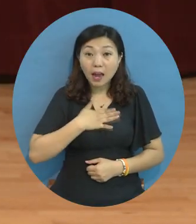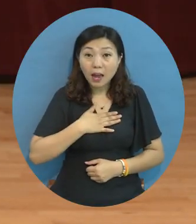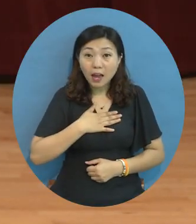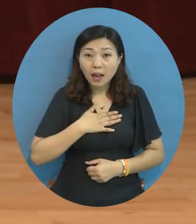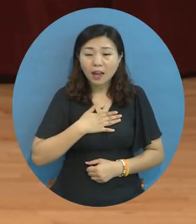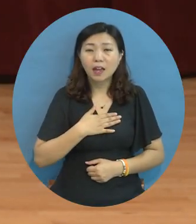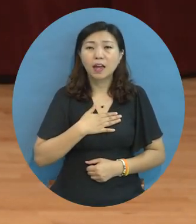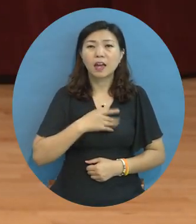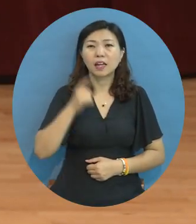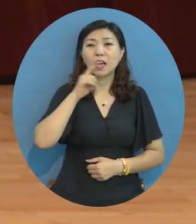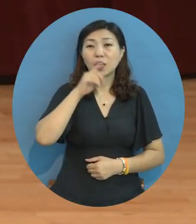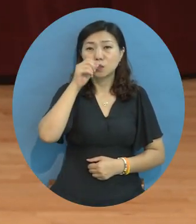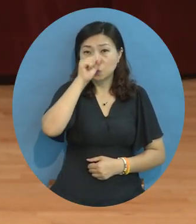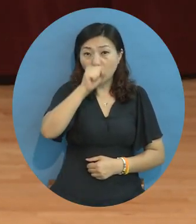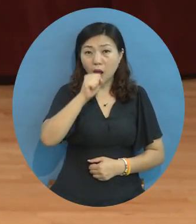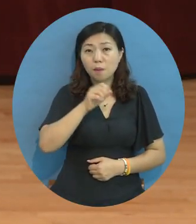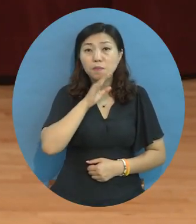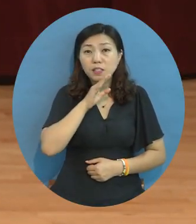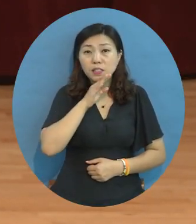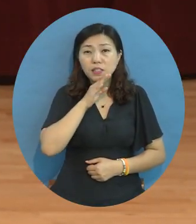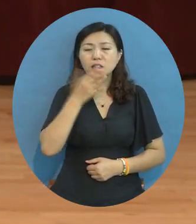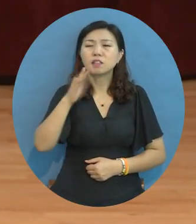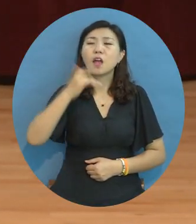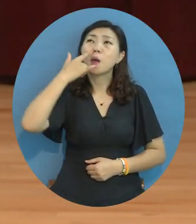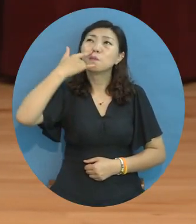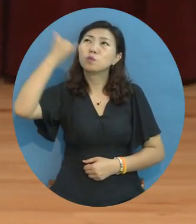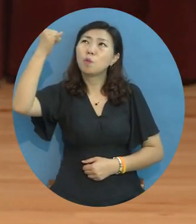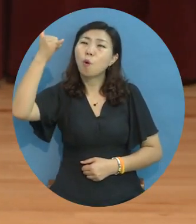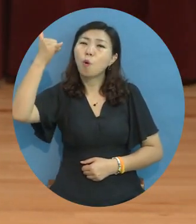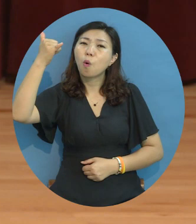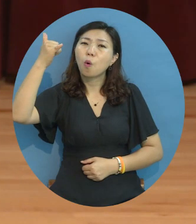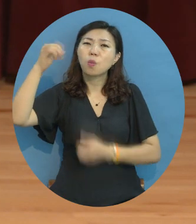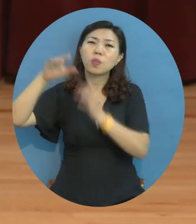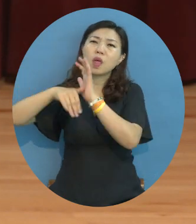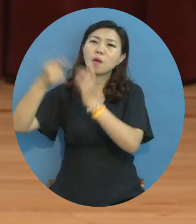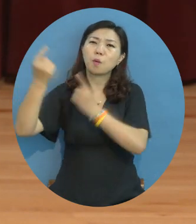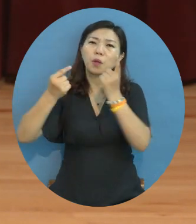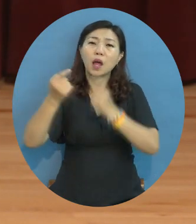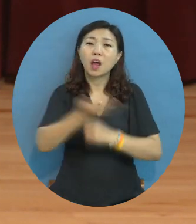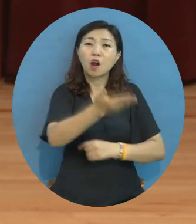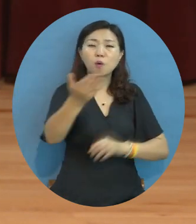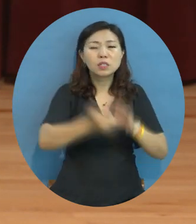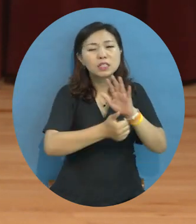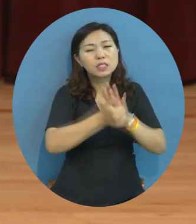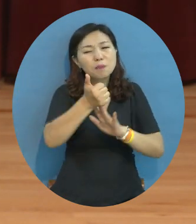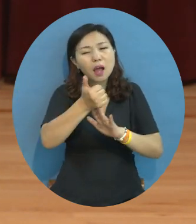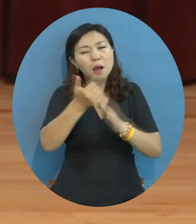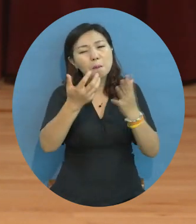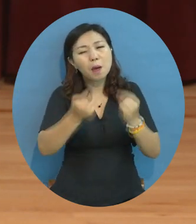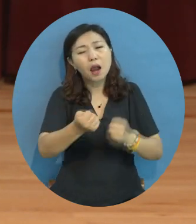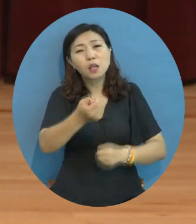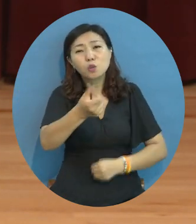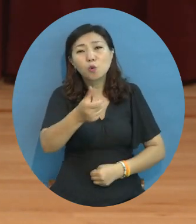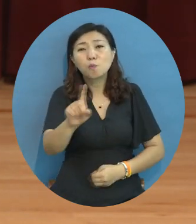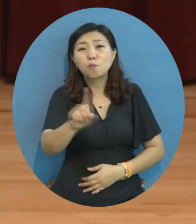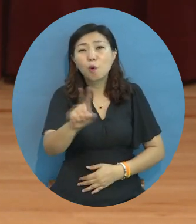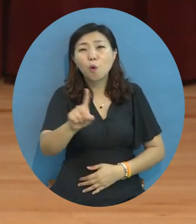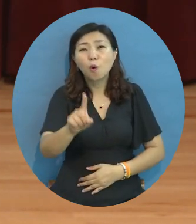근데 여러분들 부모 세대보다 여러분들의 희망이 커요? 적어요? 희망이 없지. 그